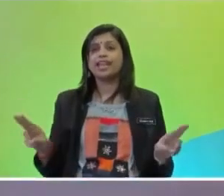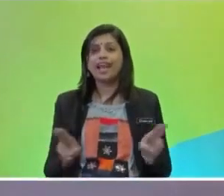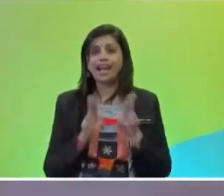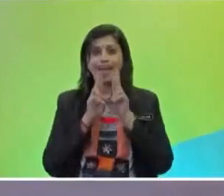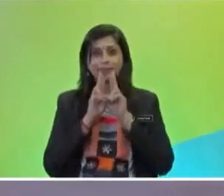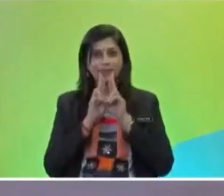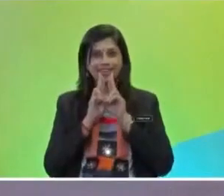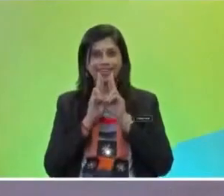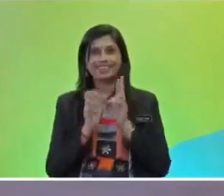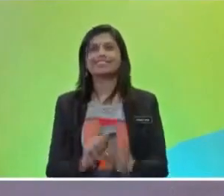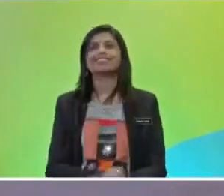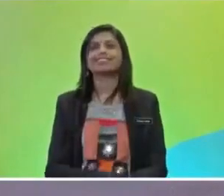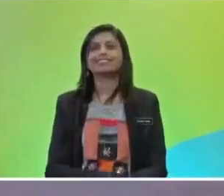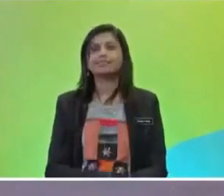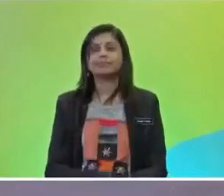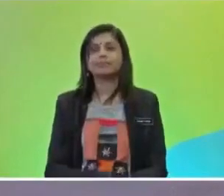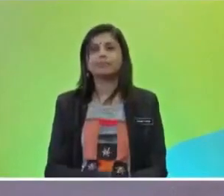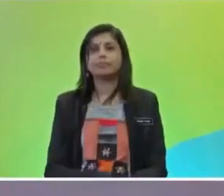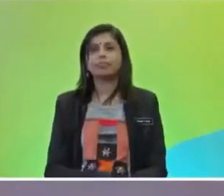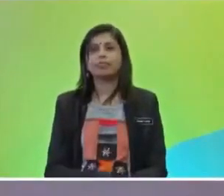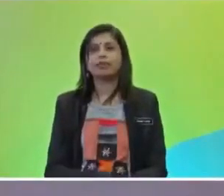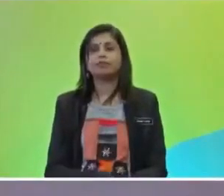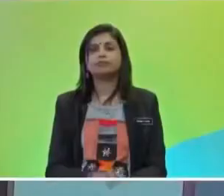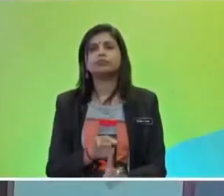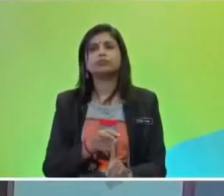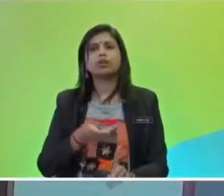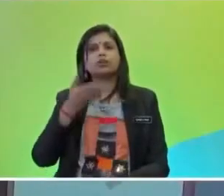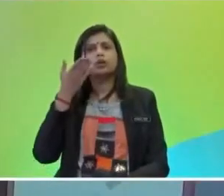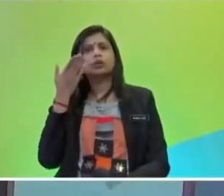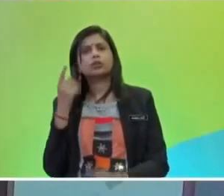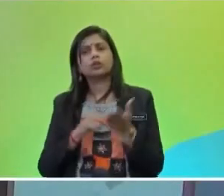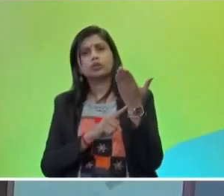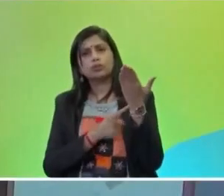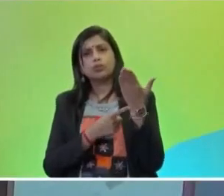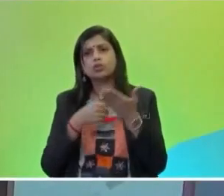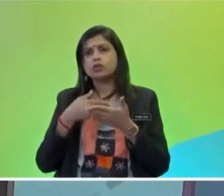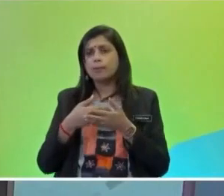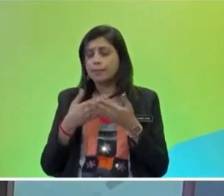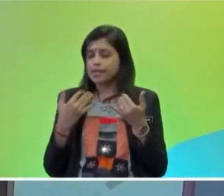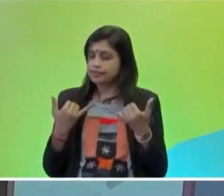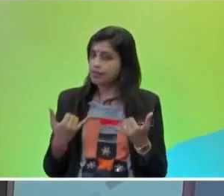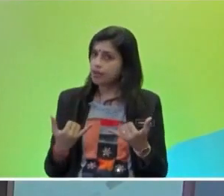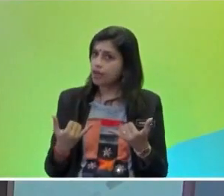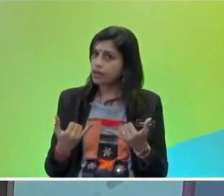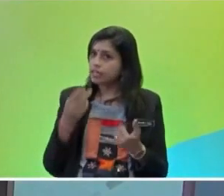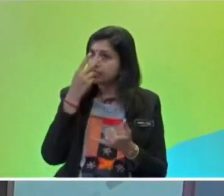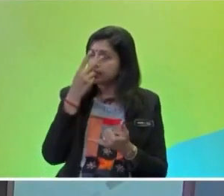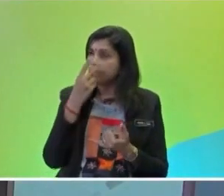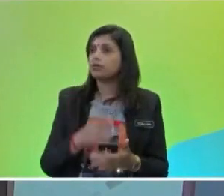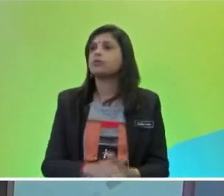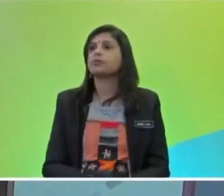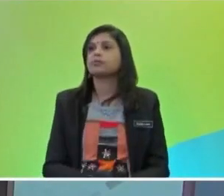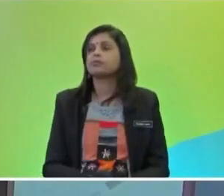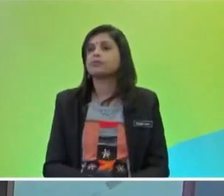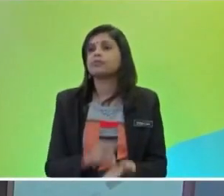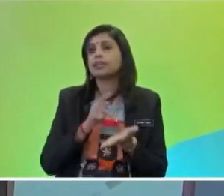pula prestasi keseluruhan saya sepanjang pembelajaran kita? Okey, baik. Okey, bagaimana Abang Sean? Okey, nak kira stiker yang Abang Sean dapat hari ini tak?